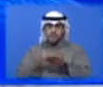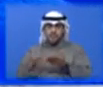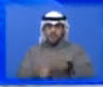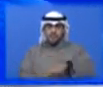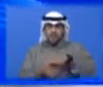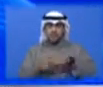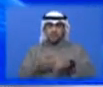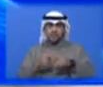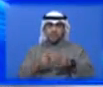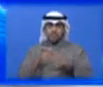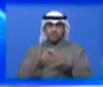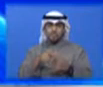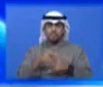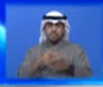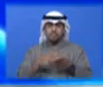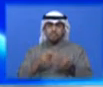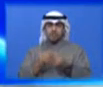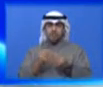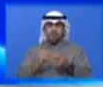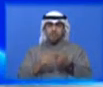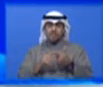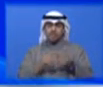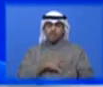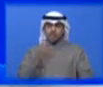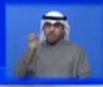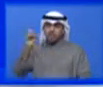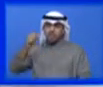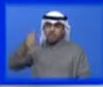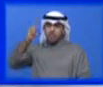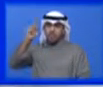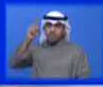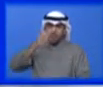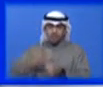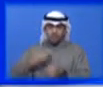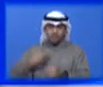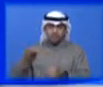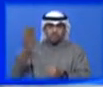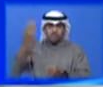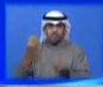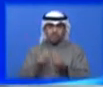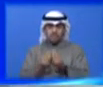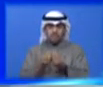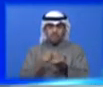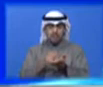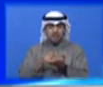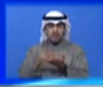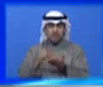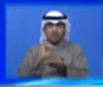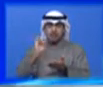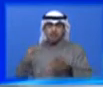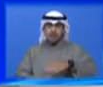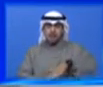وبعث سمو ولي العهد الشيخ نواف الأحمد الجابر الصباح حفظه الله ببرقية تهنئة إلى جلالة الملك بوميبول